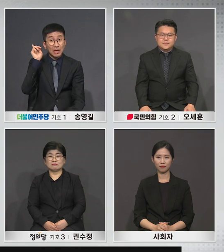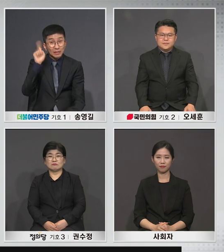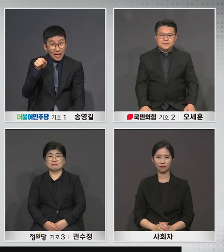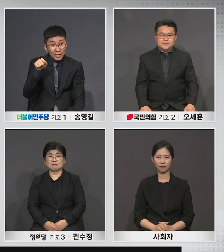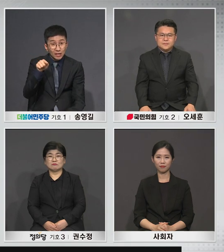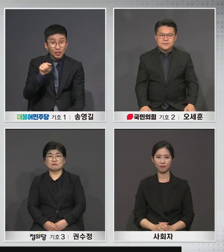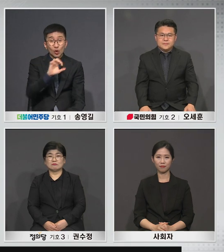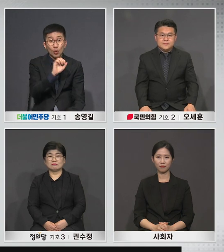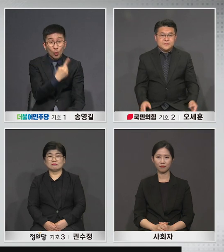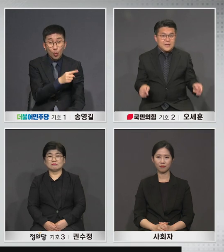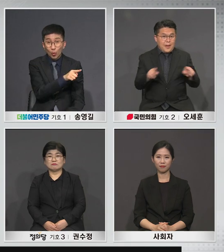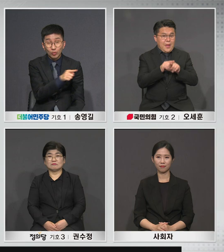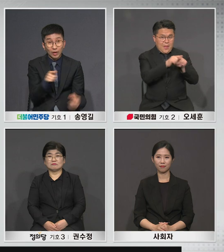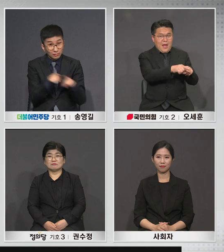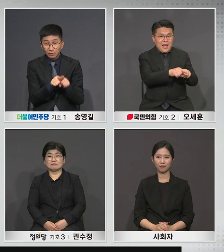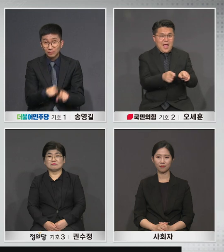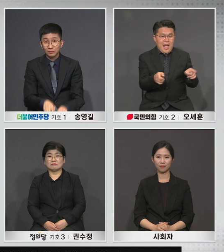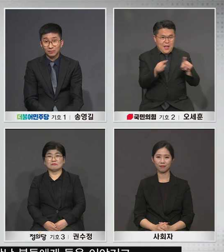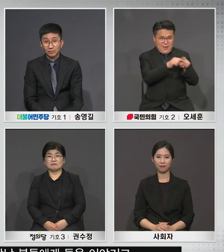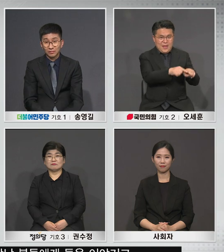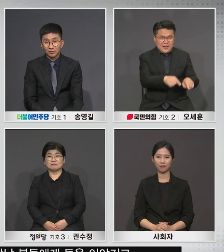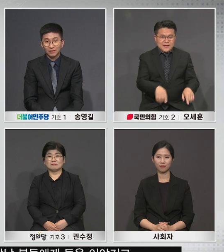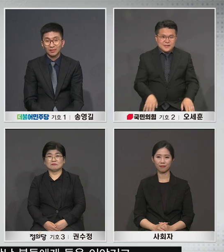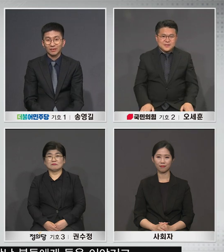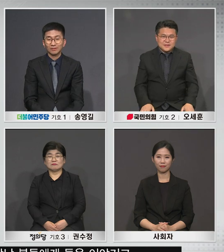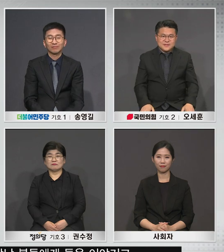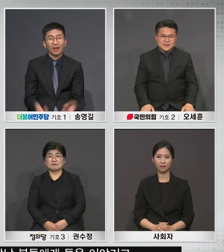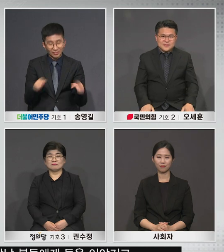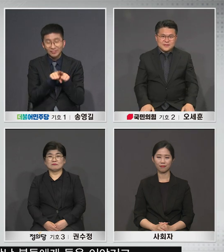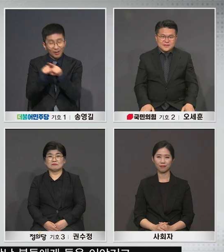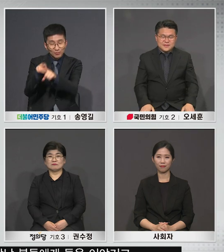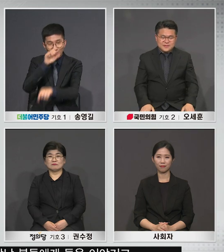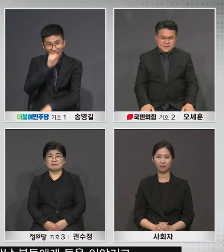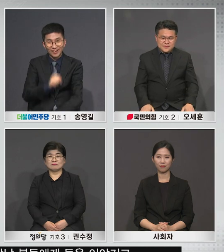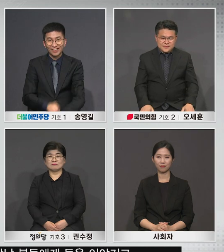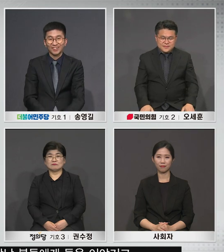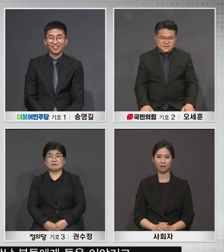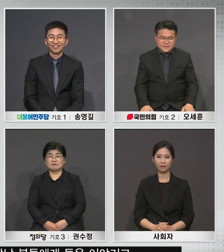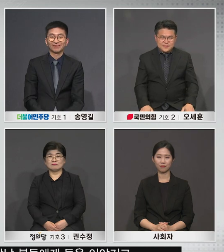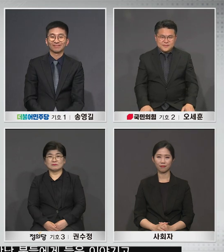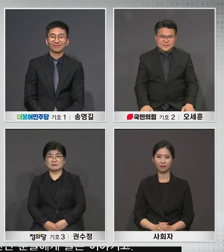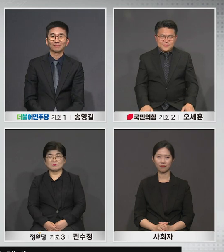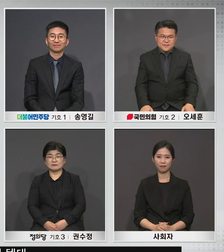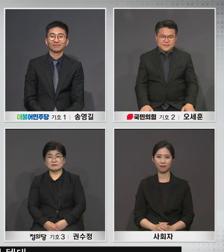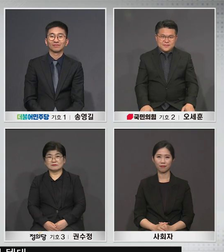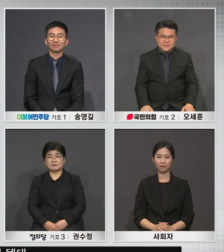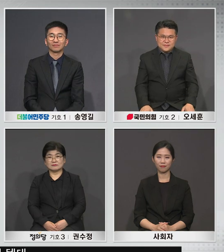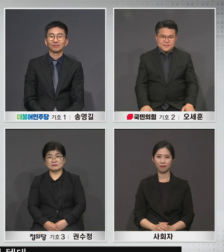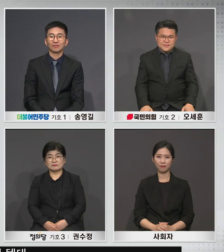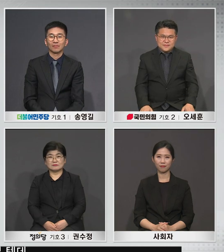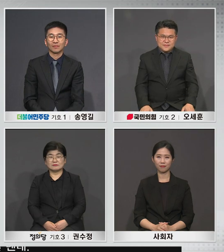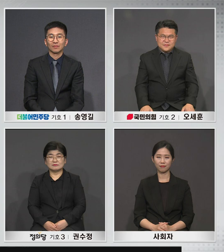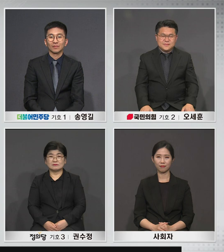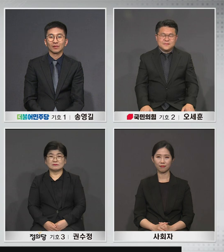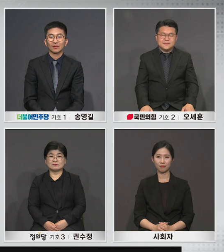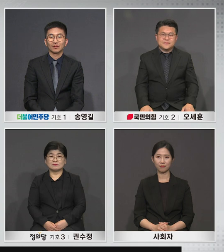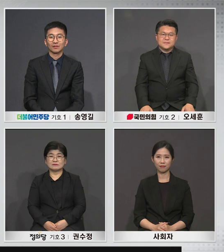오세훈 후보의 말이 어쩐지 번 확인을 해봤으면 좋겠고요. 정말 저는 일생을 저는